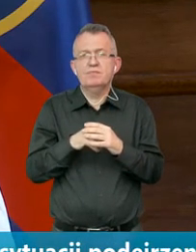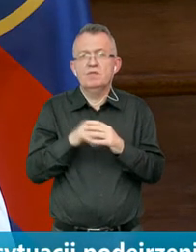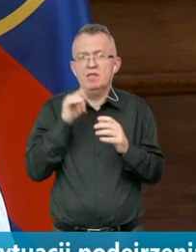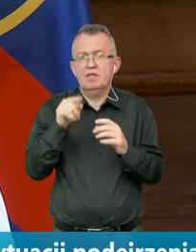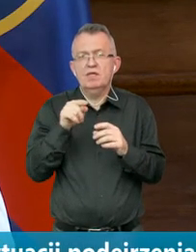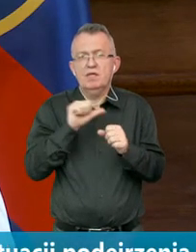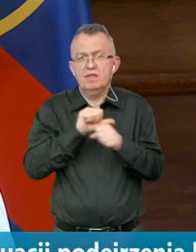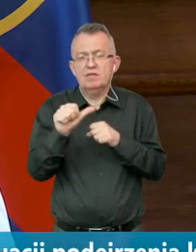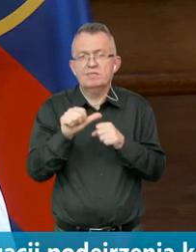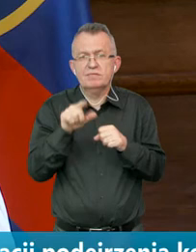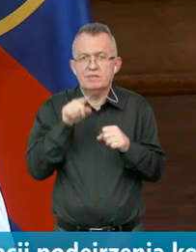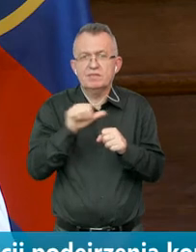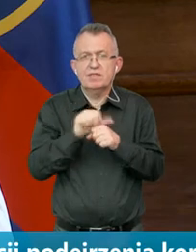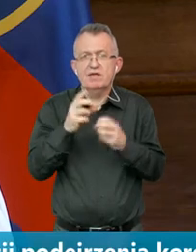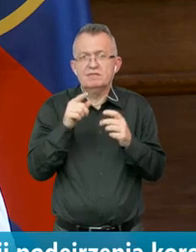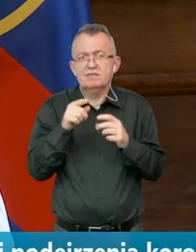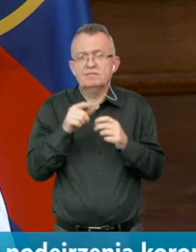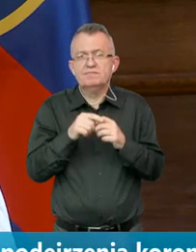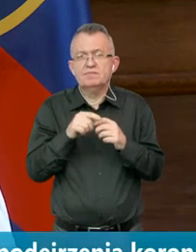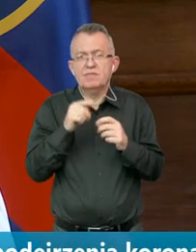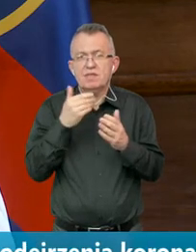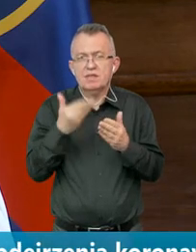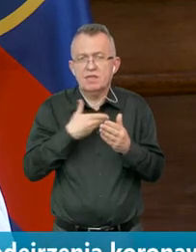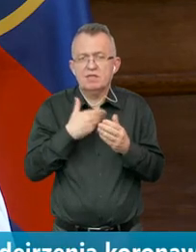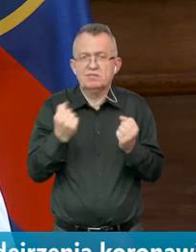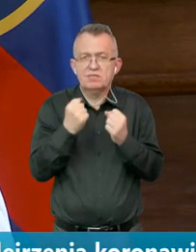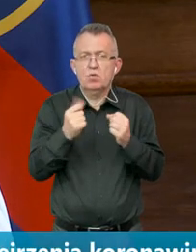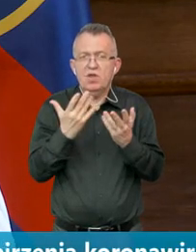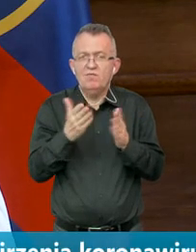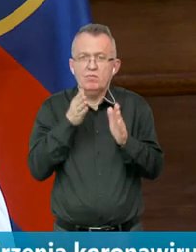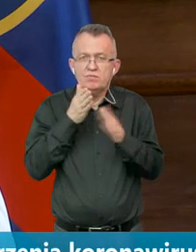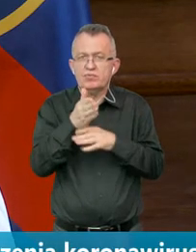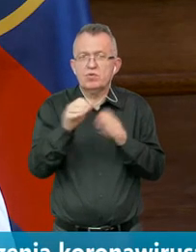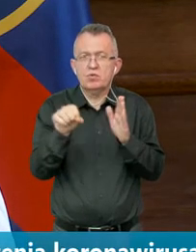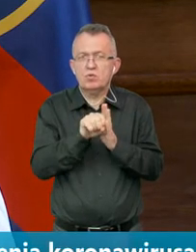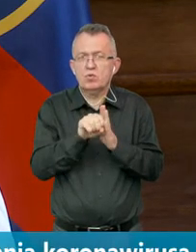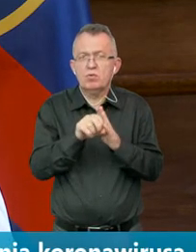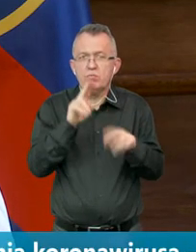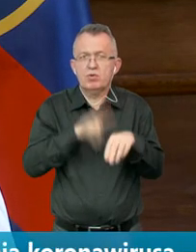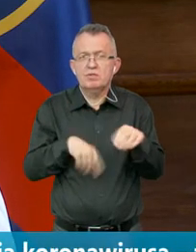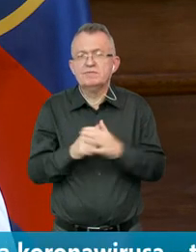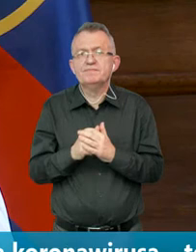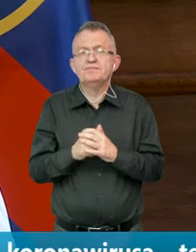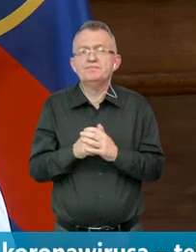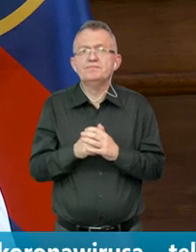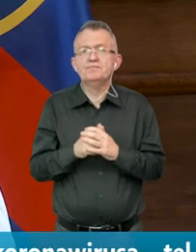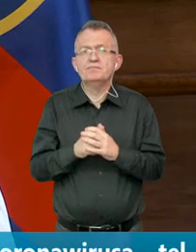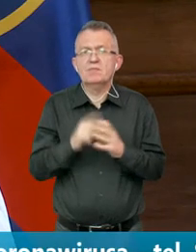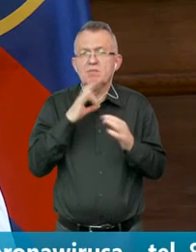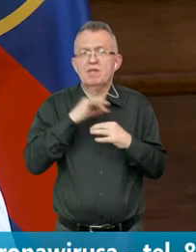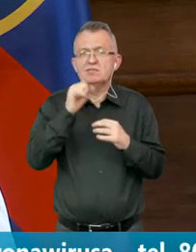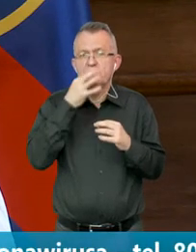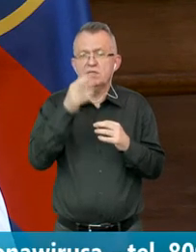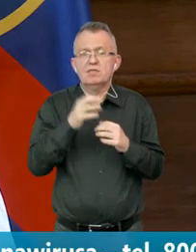też taki, który choćby daje szansę łatwiejszego dojazdu w kierunku Polic. Pan Andrzej pyta,